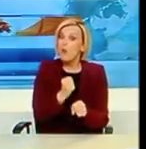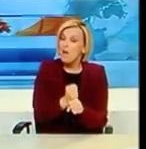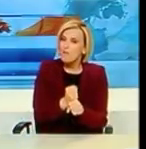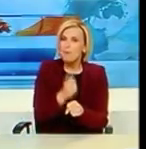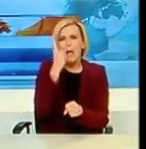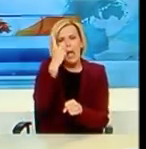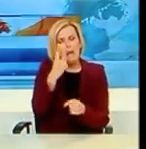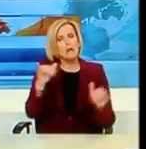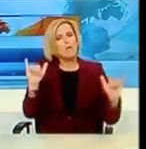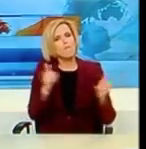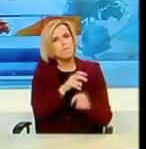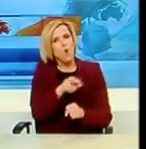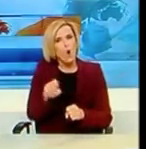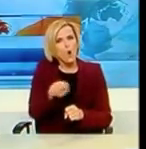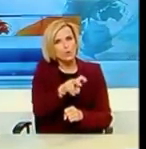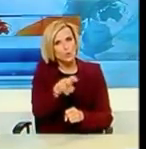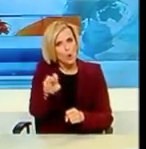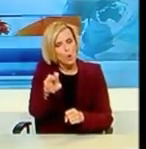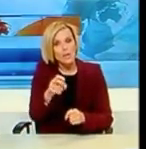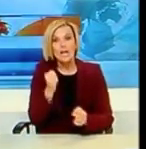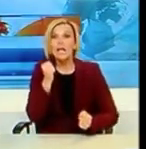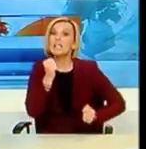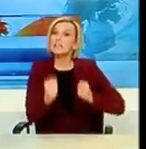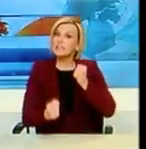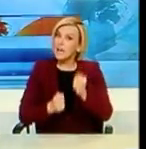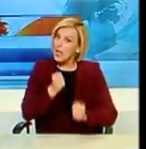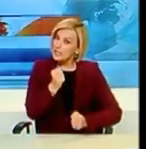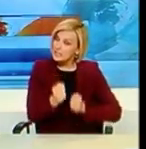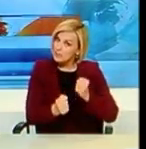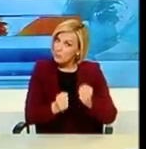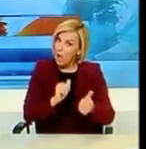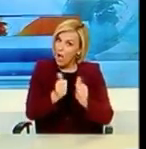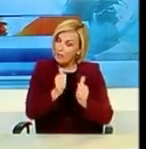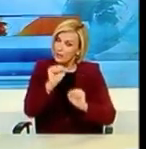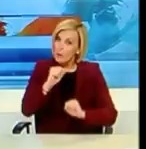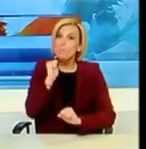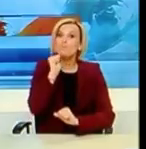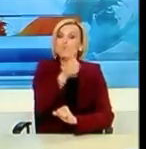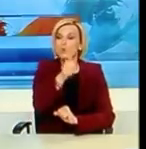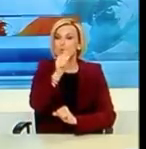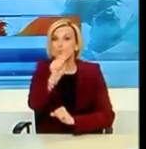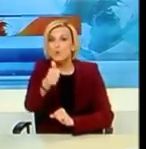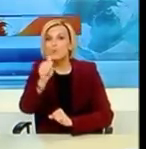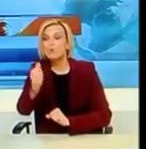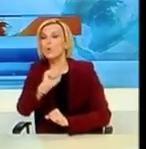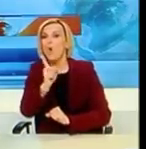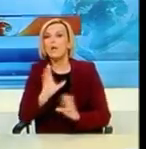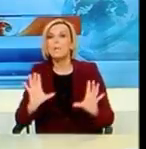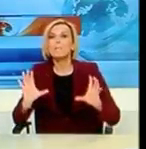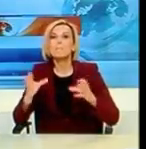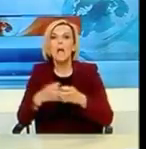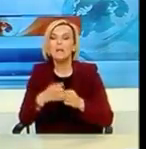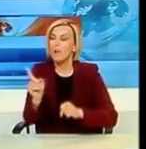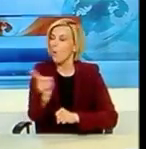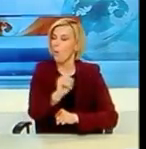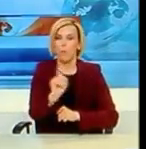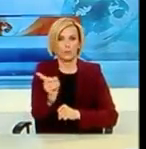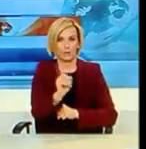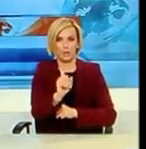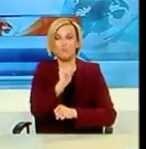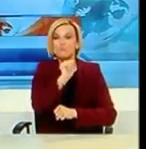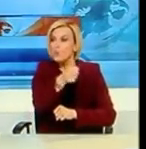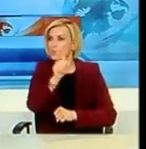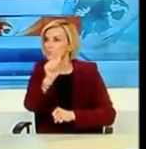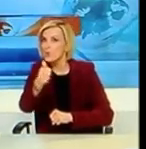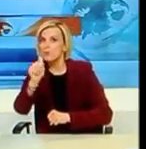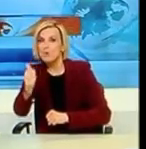περίπατο ή για τρέξιμο μόνοι. Και σε κάθε περίπτωση αποφεύγουμε τις συναθροίσεις. Από όλους εμάς και τη συμπεριφορά